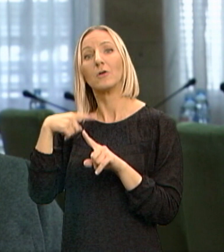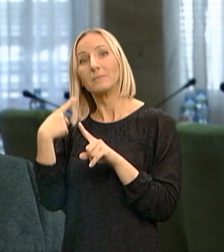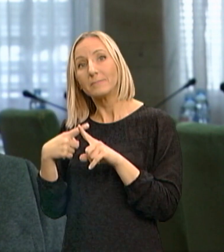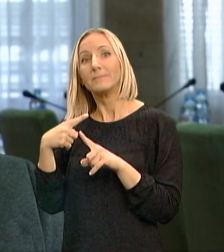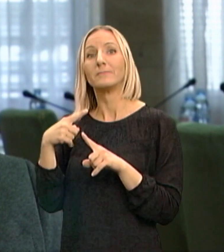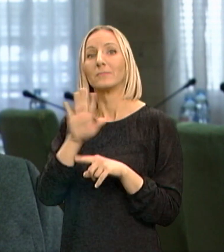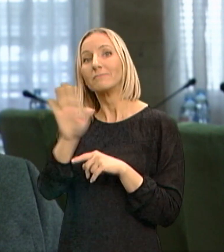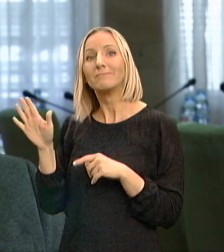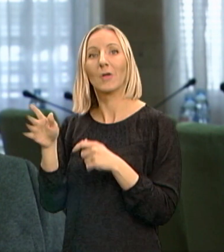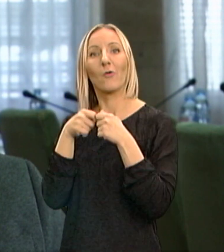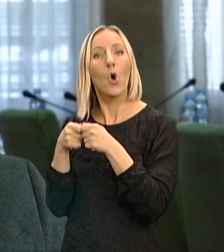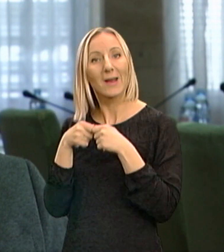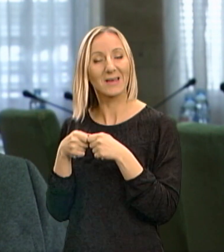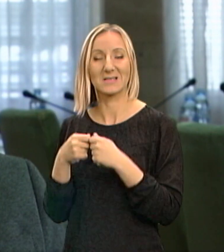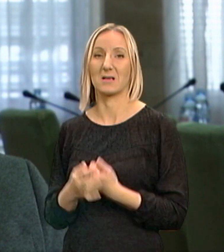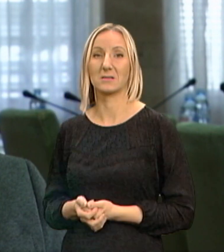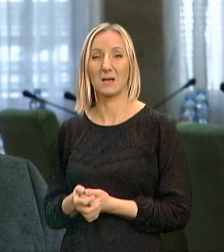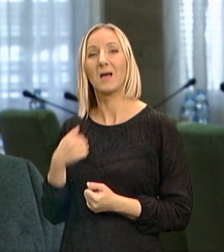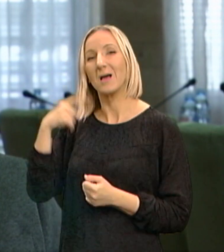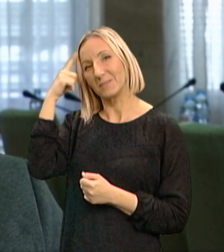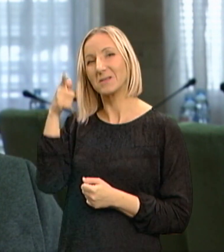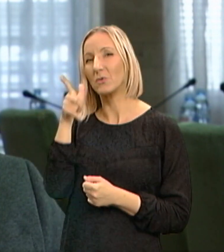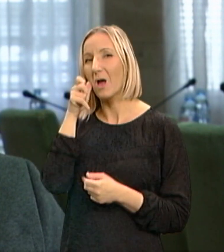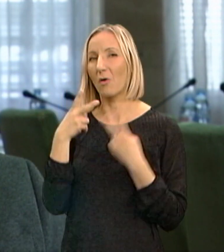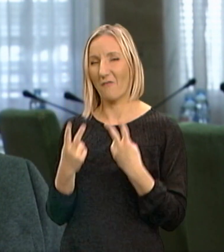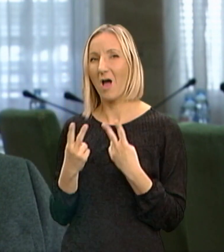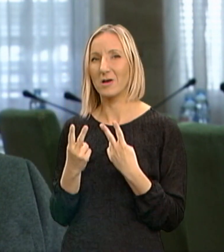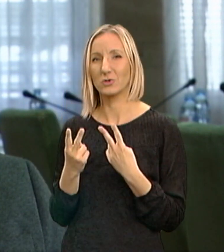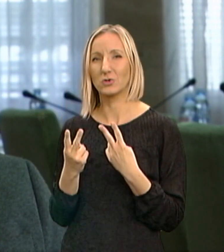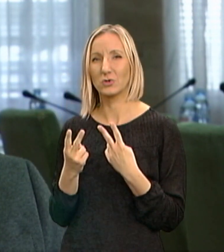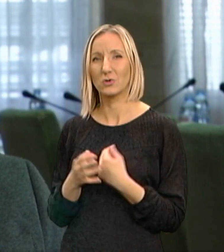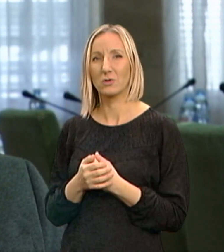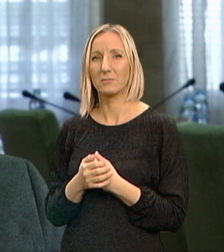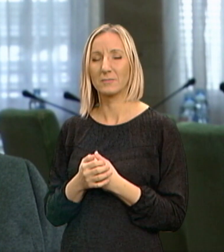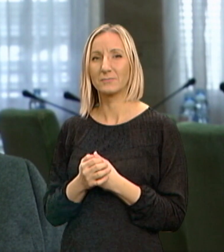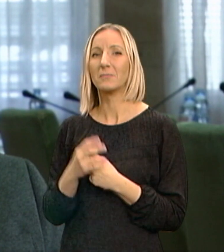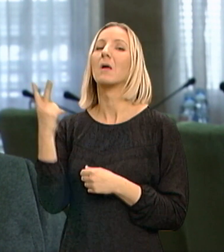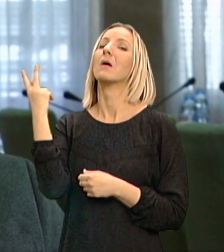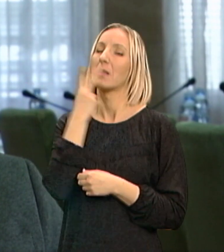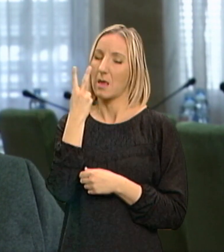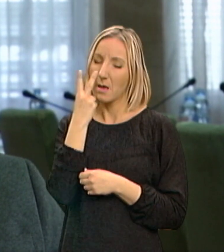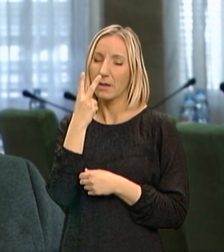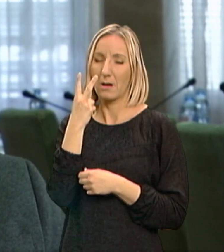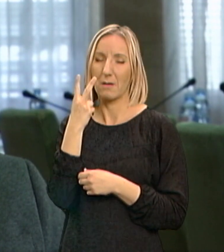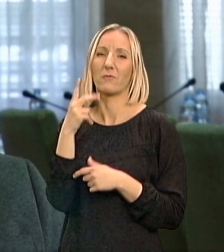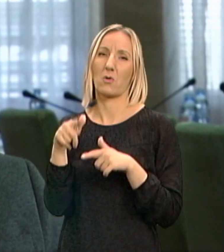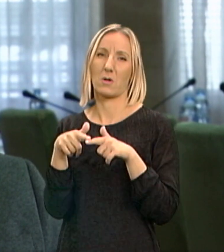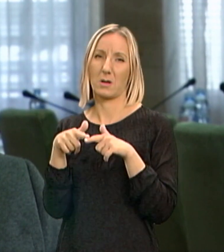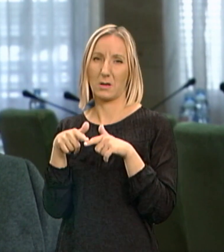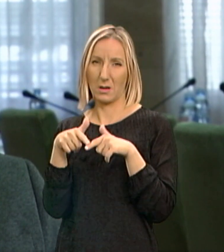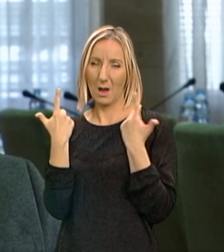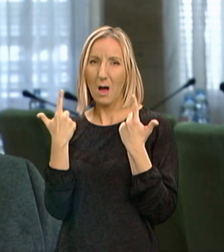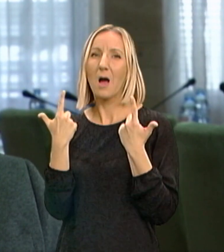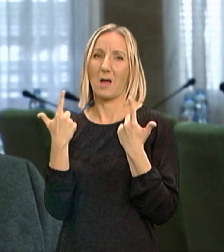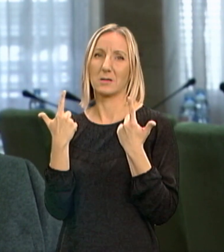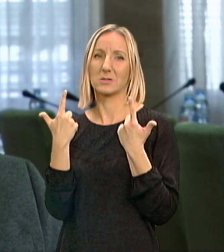predstavnika njihovih reprezentativnih organizacija. Mislim da je to izuzetno značajno. Naravno, jasno je da sa aspektom novinarstva su